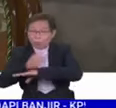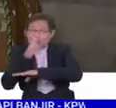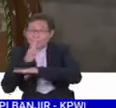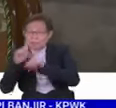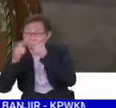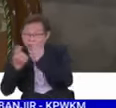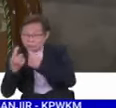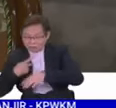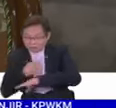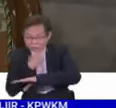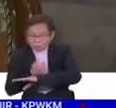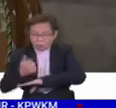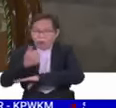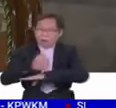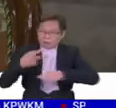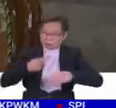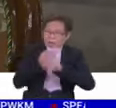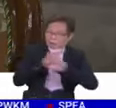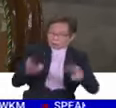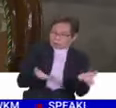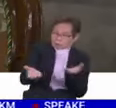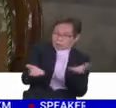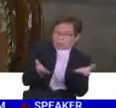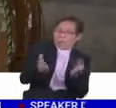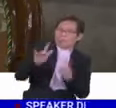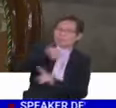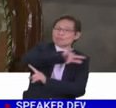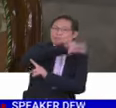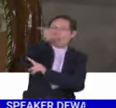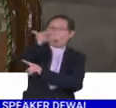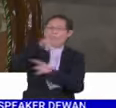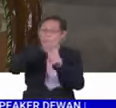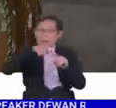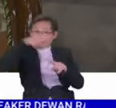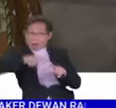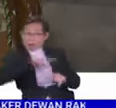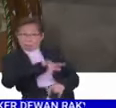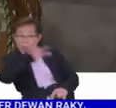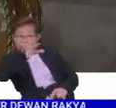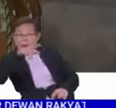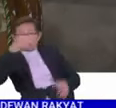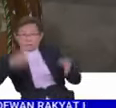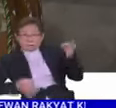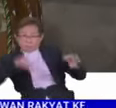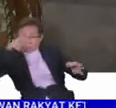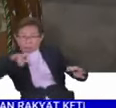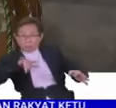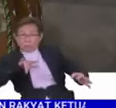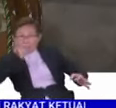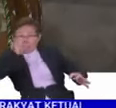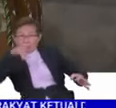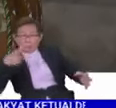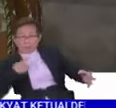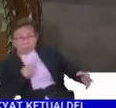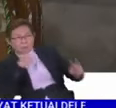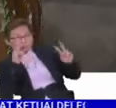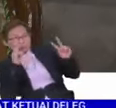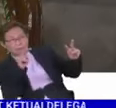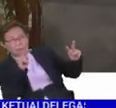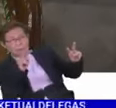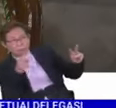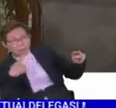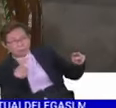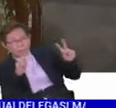juga menyediakan khidmat pesawat. Apabila diperlukan, sekiranya kita nampak